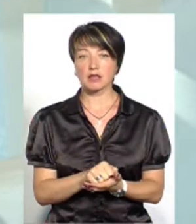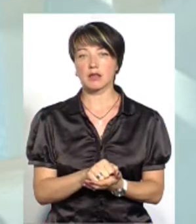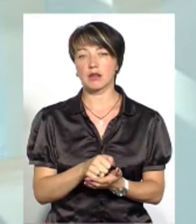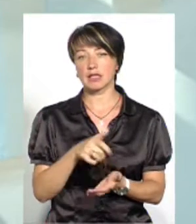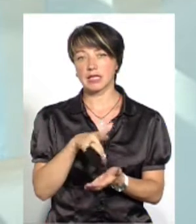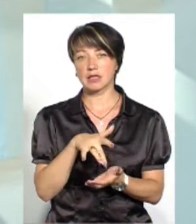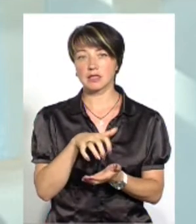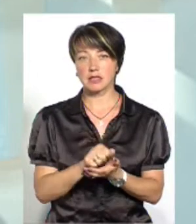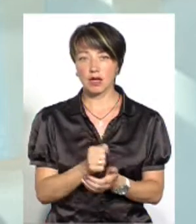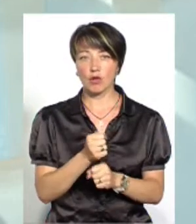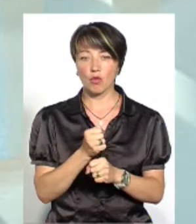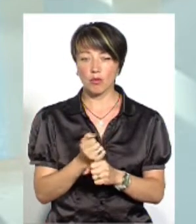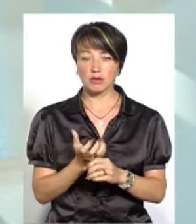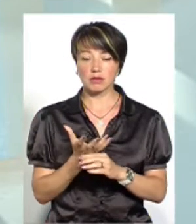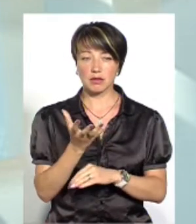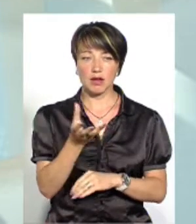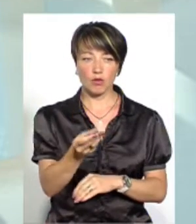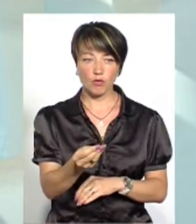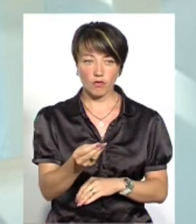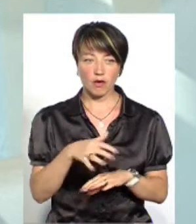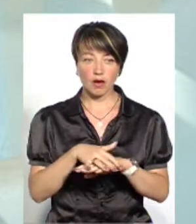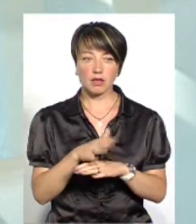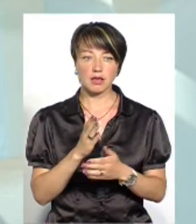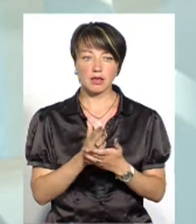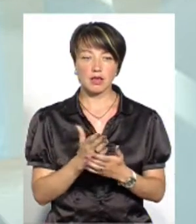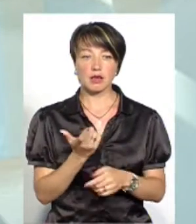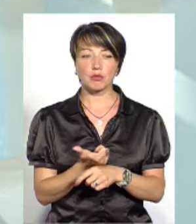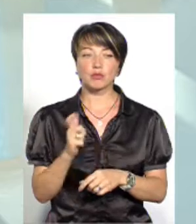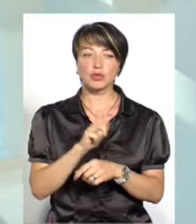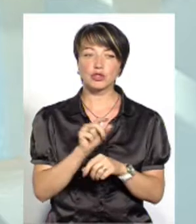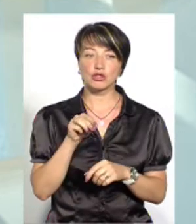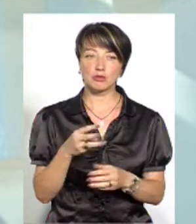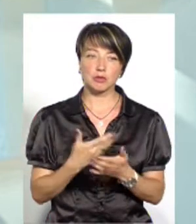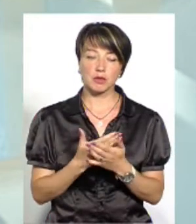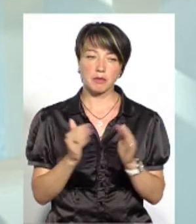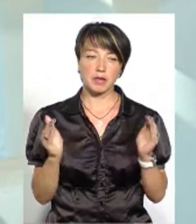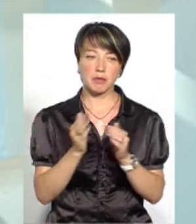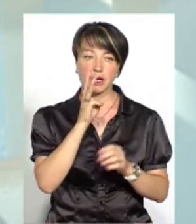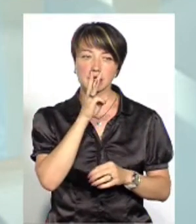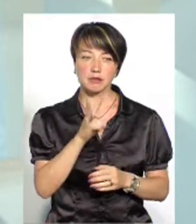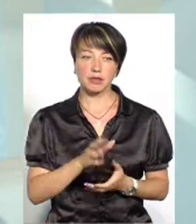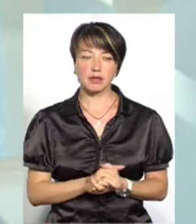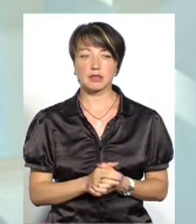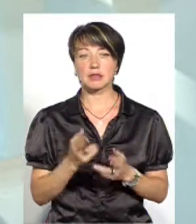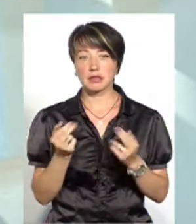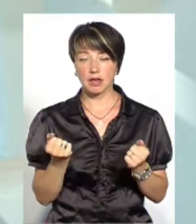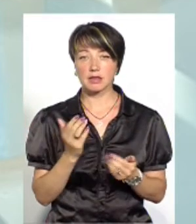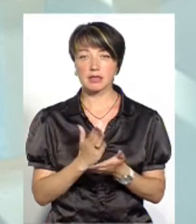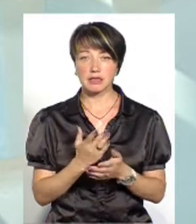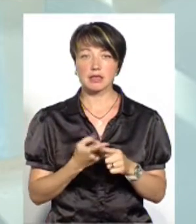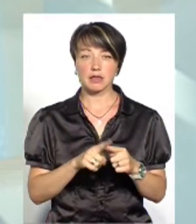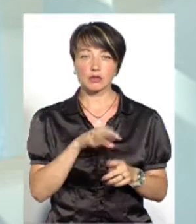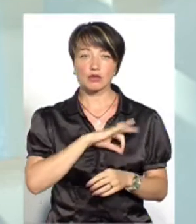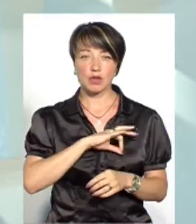до своїх норм робить нарахування, і ці нарахування є набагато вищі, ніж, наприклад, навіть мінімальна заробітна платня. Так, це є певним